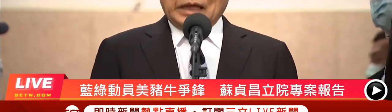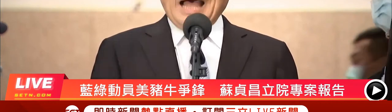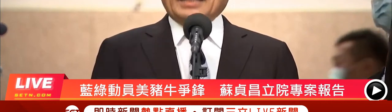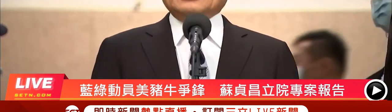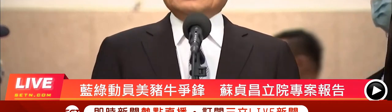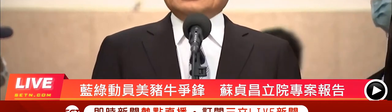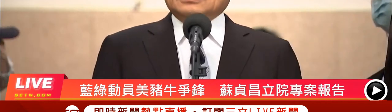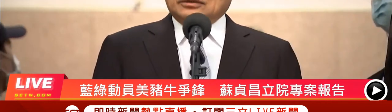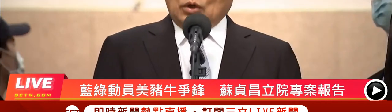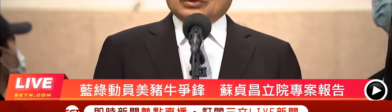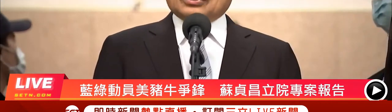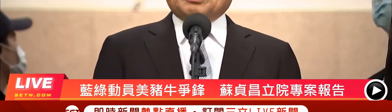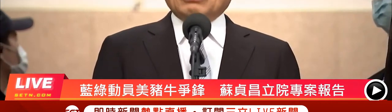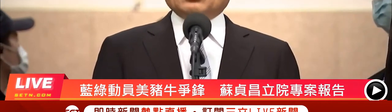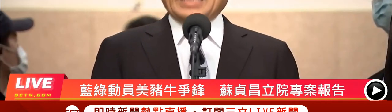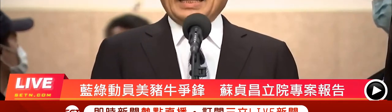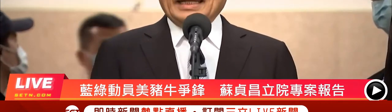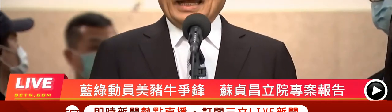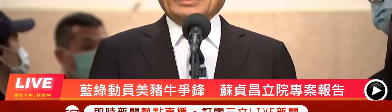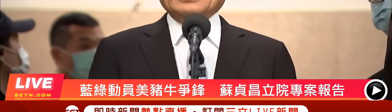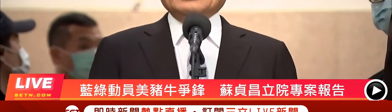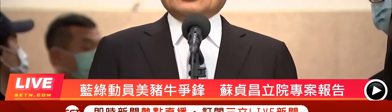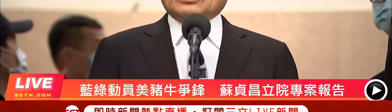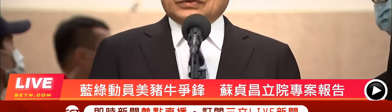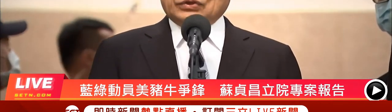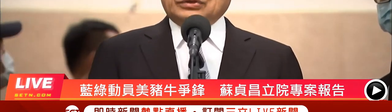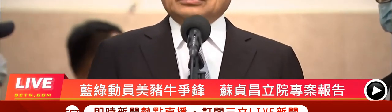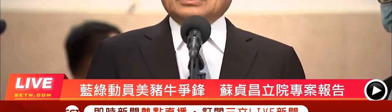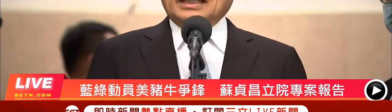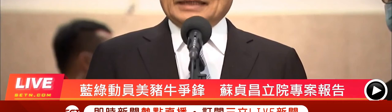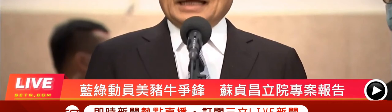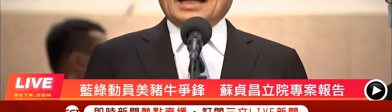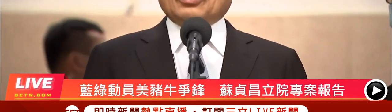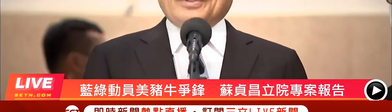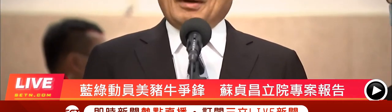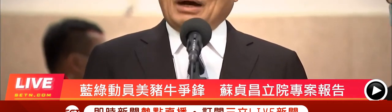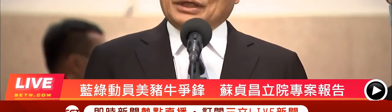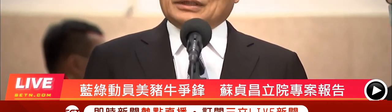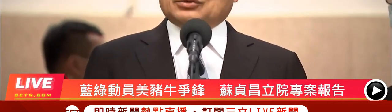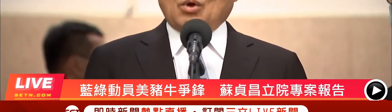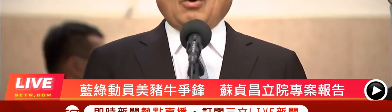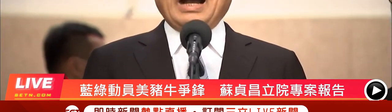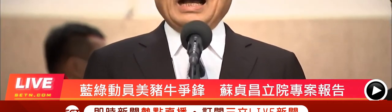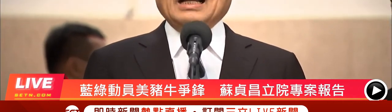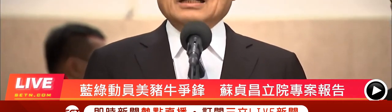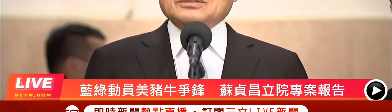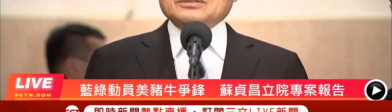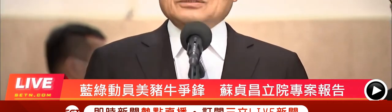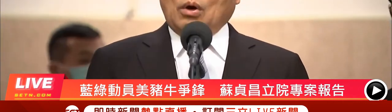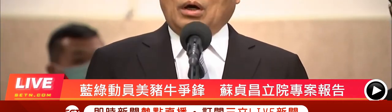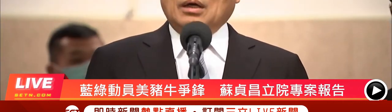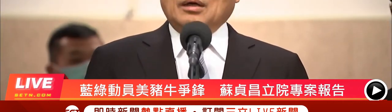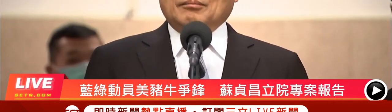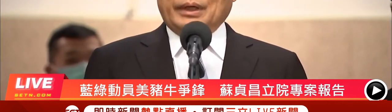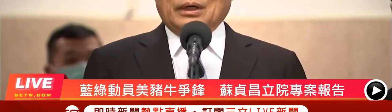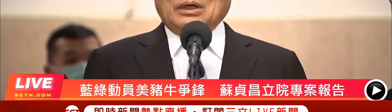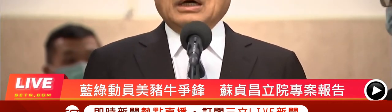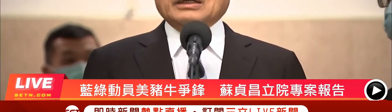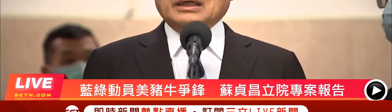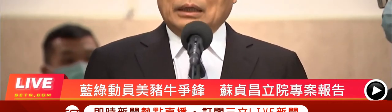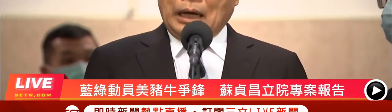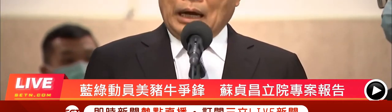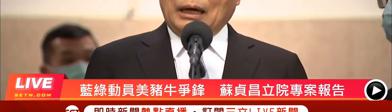食安，同时保护产业，同时加强对外贸易的做法。如果没